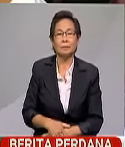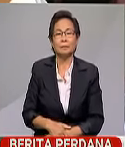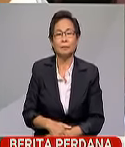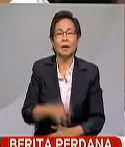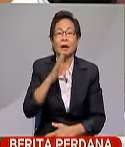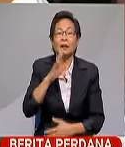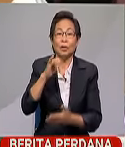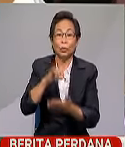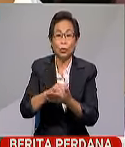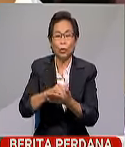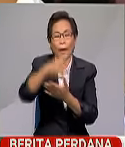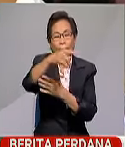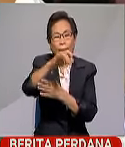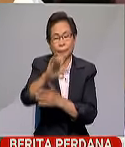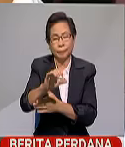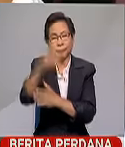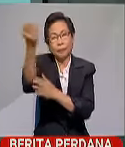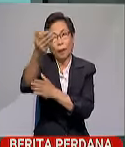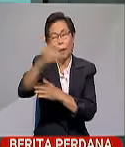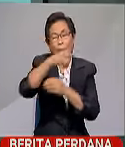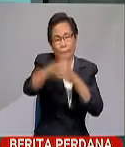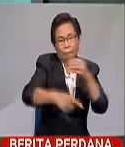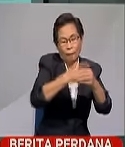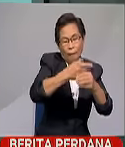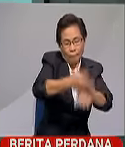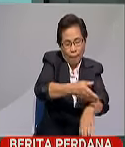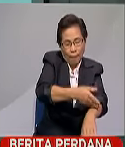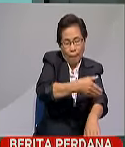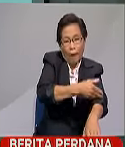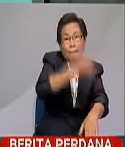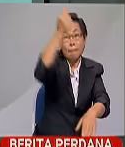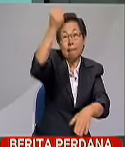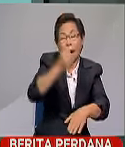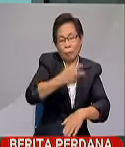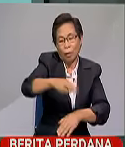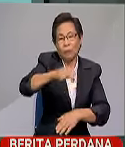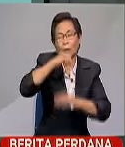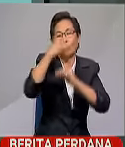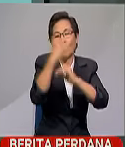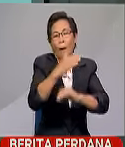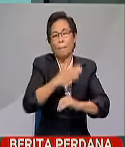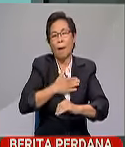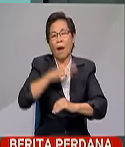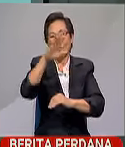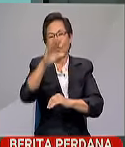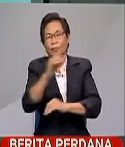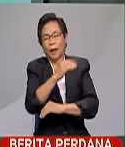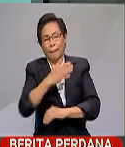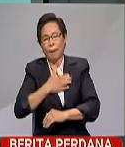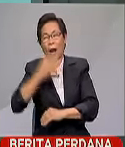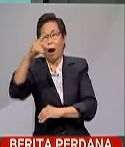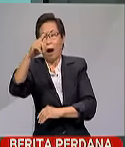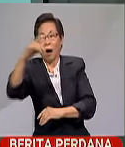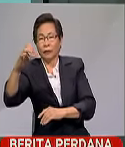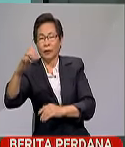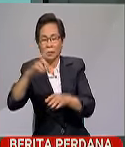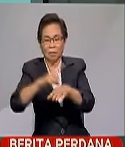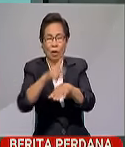Beliau berkata demikian pada sidang media taklimat mengenai prestasi pas perjalanan tanpa had My50 dan My100 di Ibu